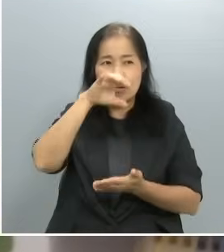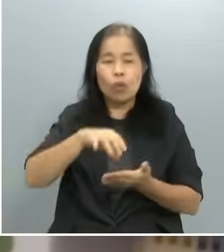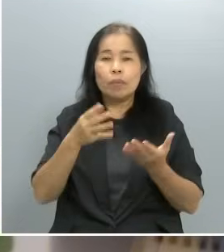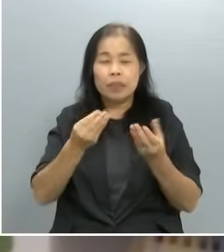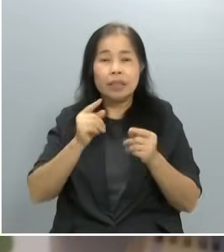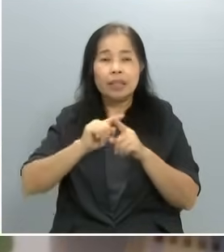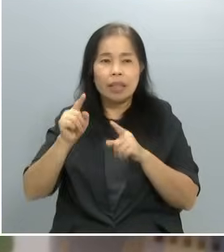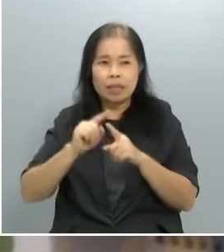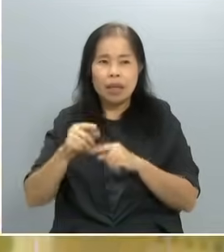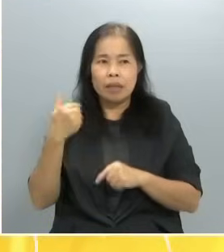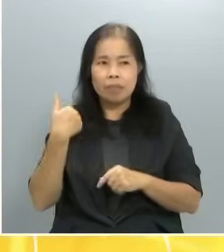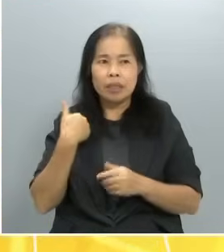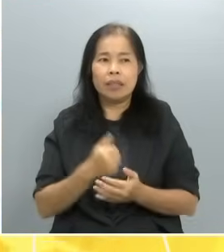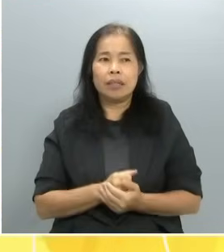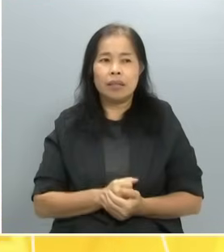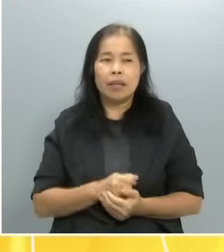ราชการ